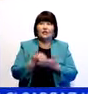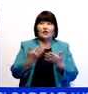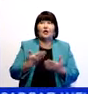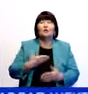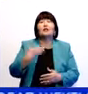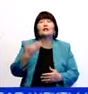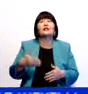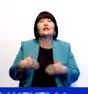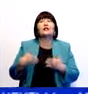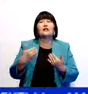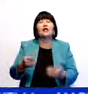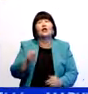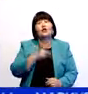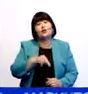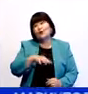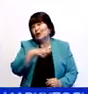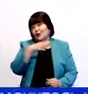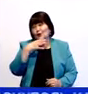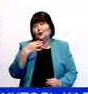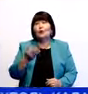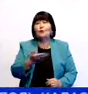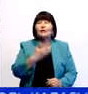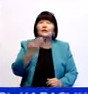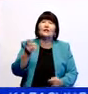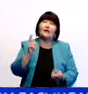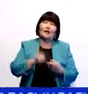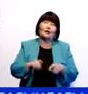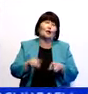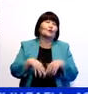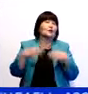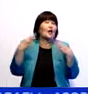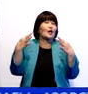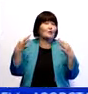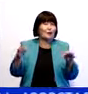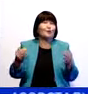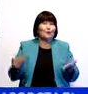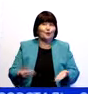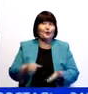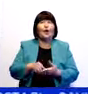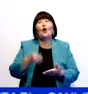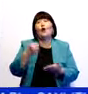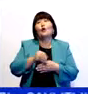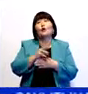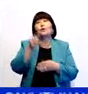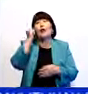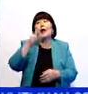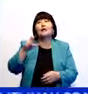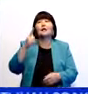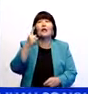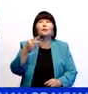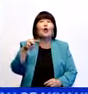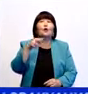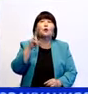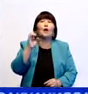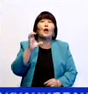сізге тілектеспіз, еңбегіңіз көп. Сіздердің арқаларыңызда осылай бейбіт күнде өмір сүріп жатырмыз. Құрметке бөленген ардагерлердің тағы бірі